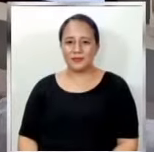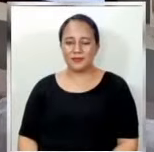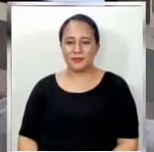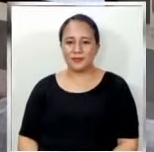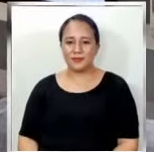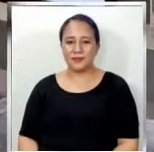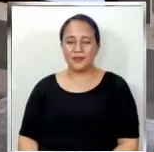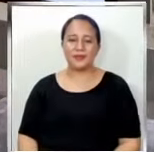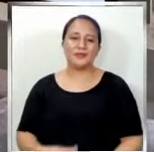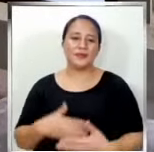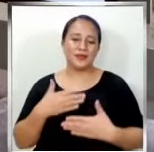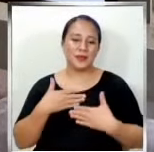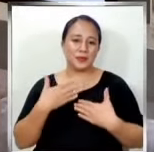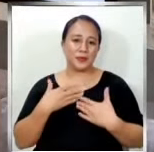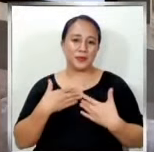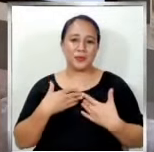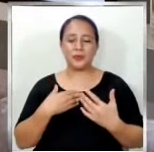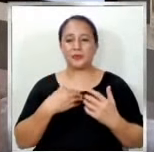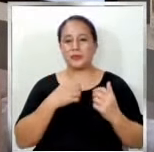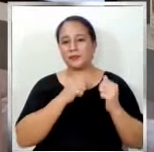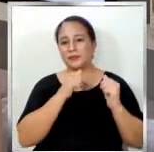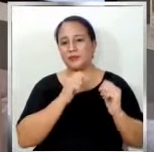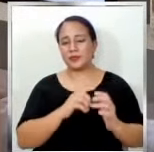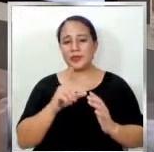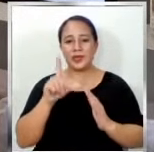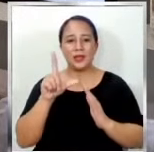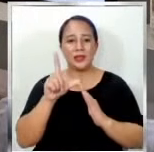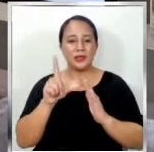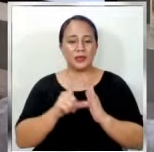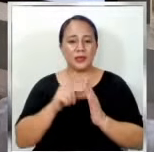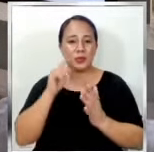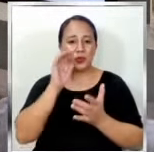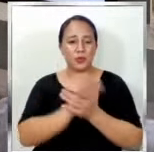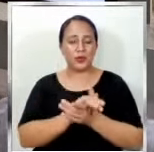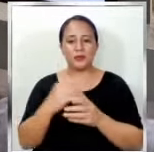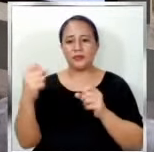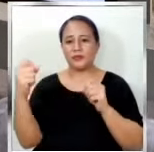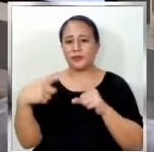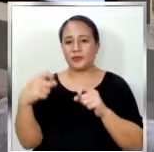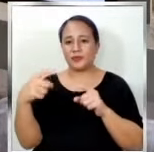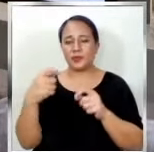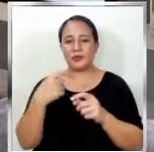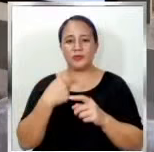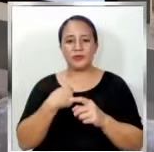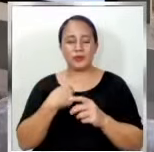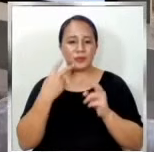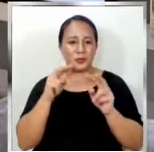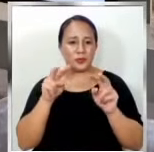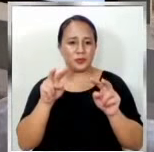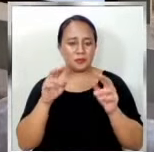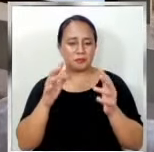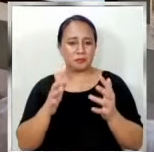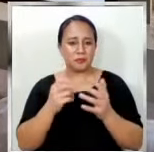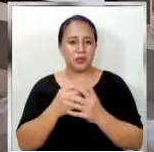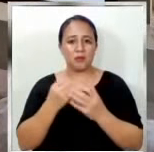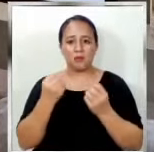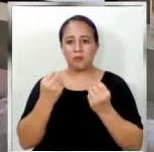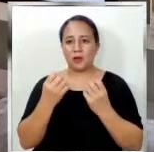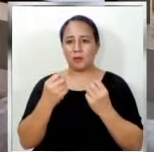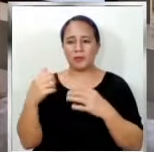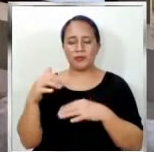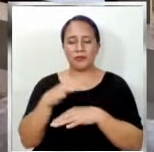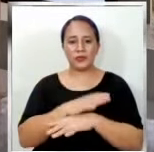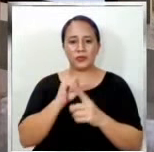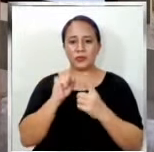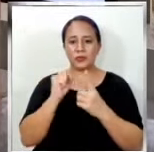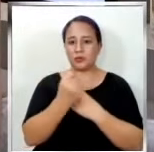Natutuwa ang cast ng Legal Wives sa natatanggap nilang positive feedback mula sa mga nanonood. Marami kasi ang affected sa sitwasyon ng bawat